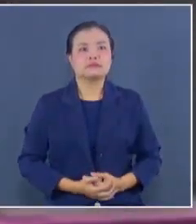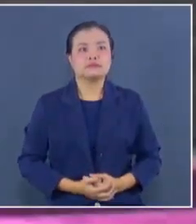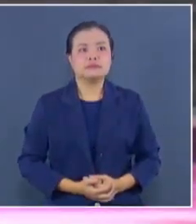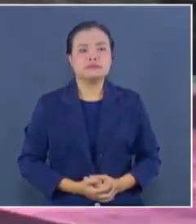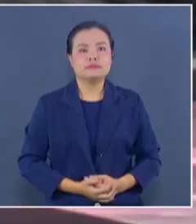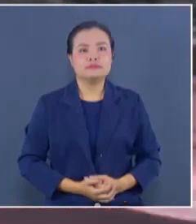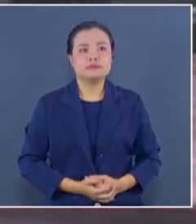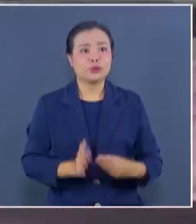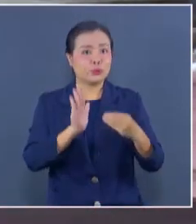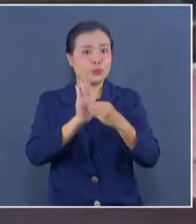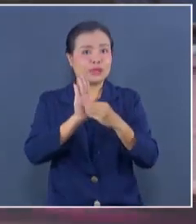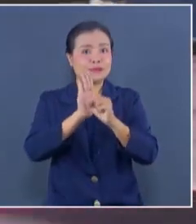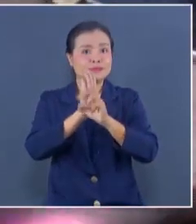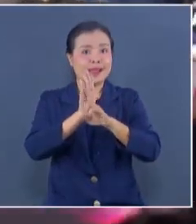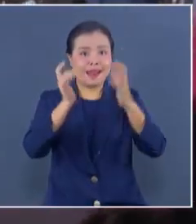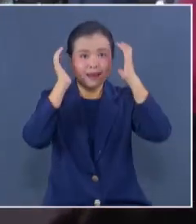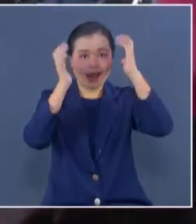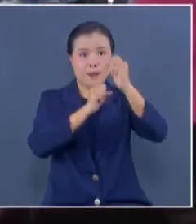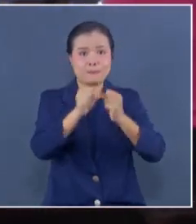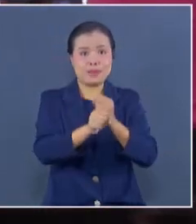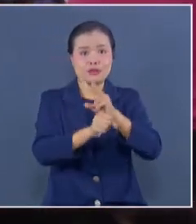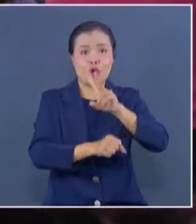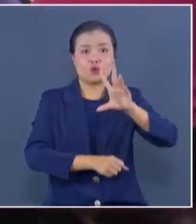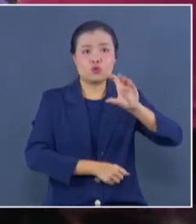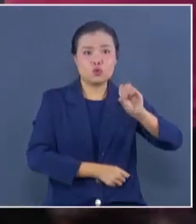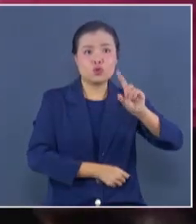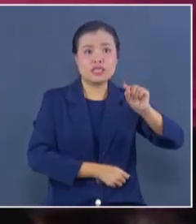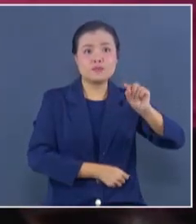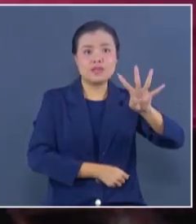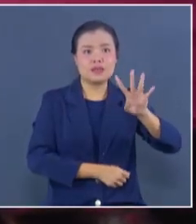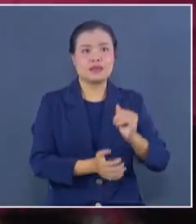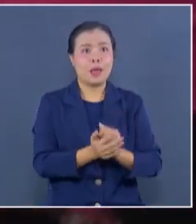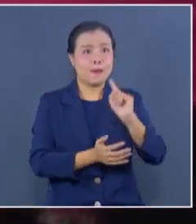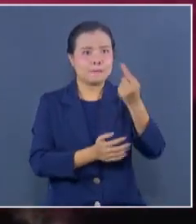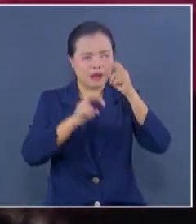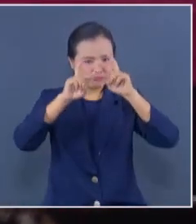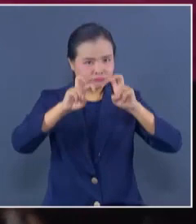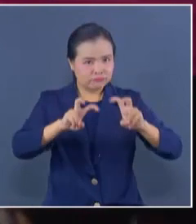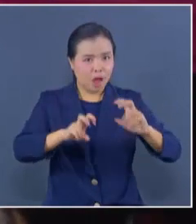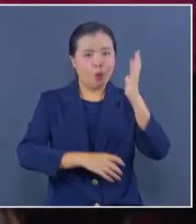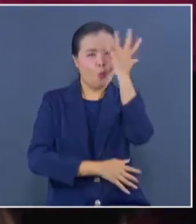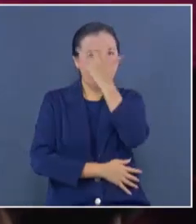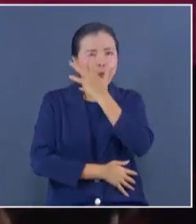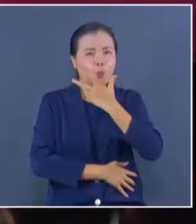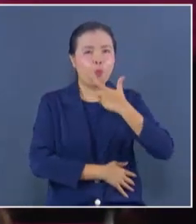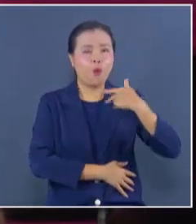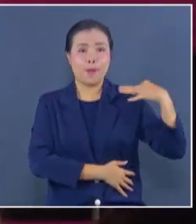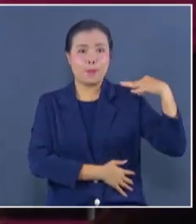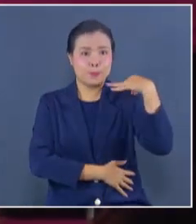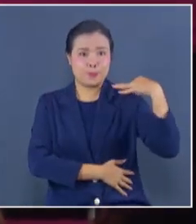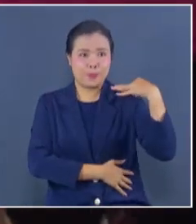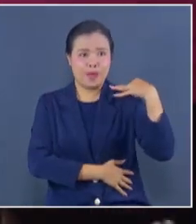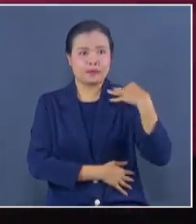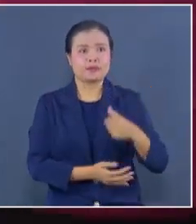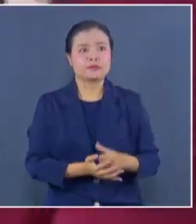มิสแกรนกรุงเทพสระบุรี2024เปิดการออดิชั่นแบบใหม่แบบสับเฟ้นหาสุดยอดสาวงามที่ตอบโจทย์ 4B Beauty